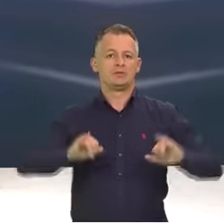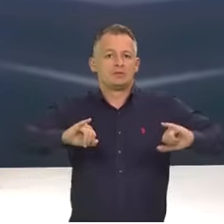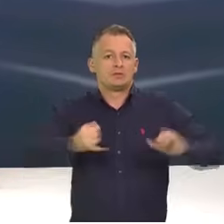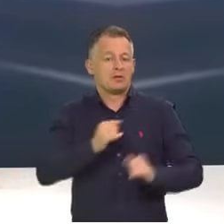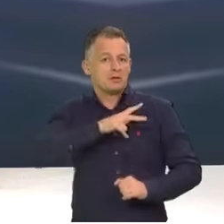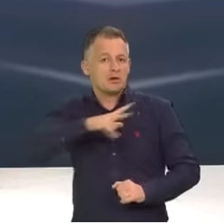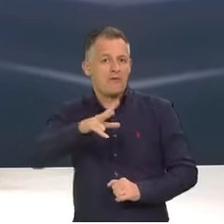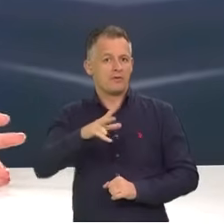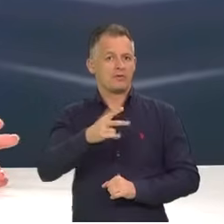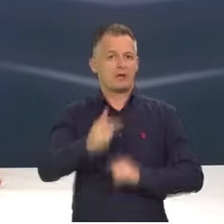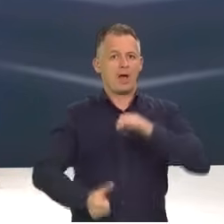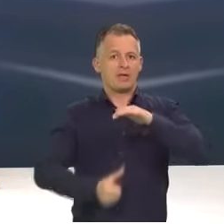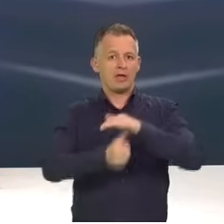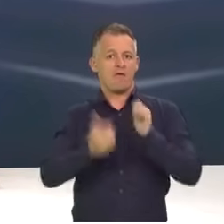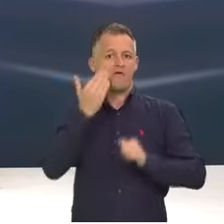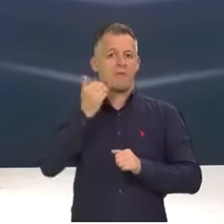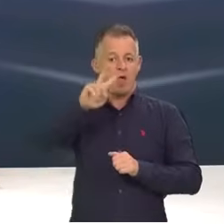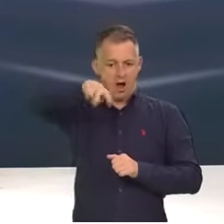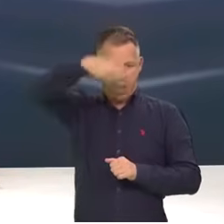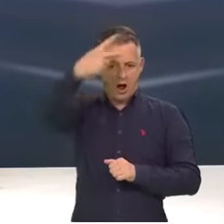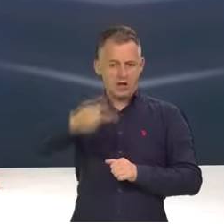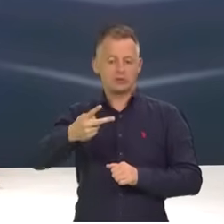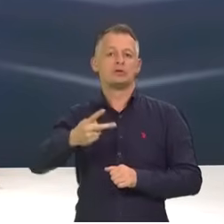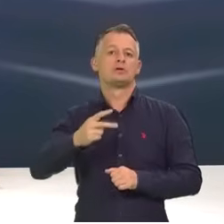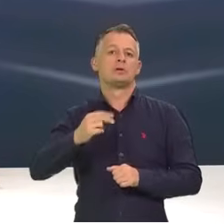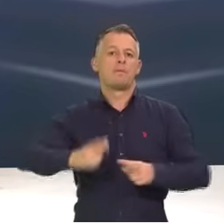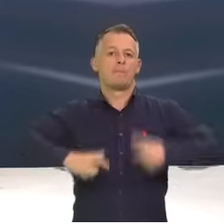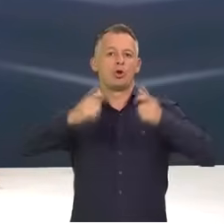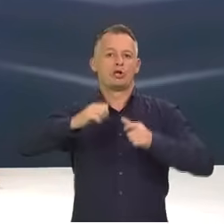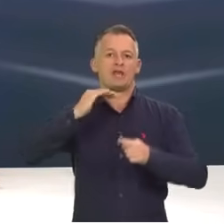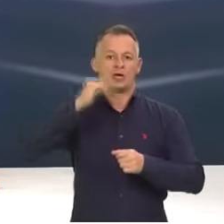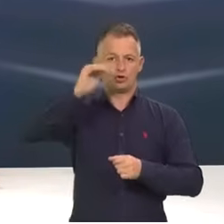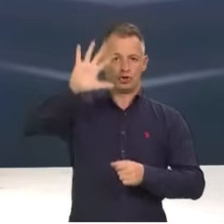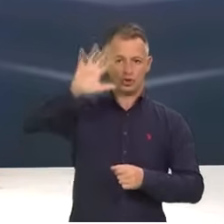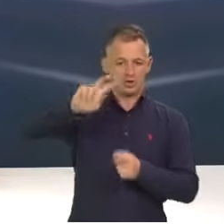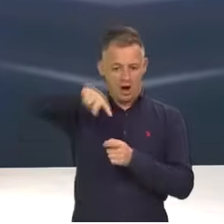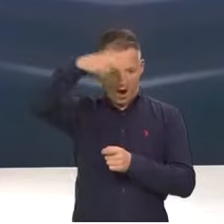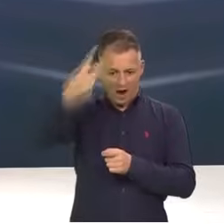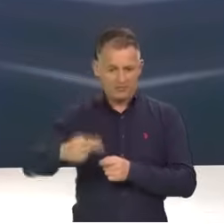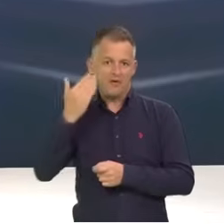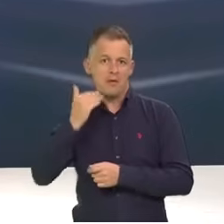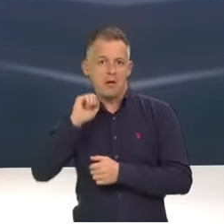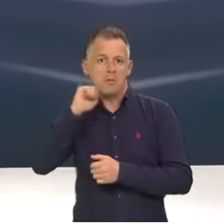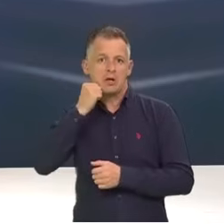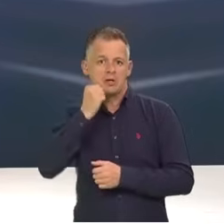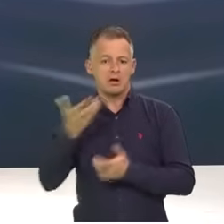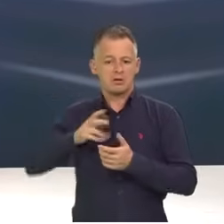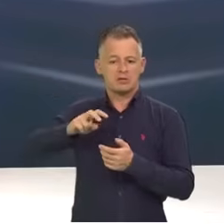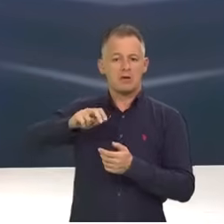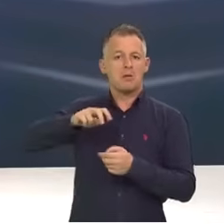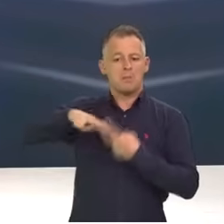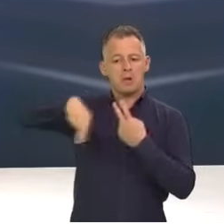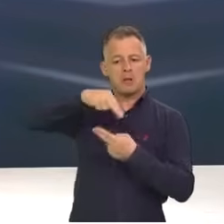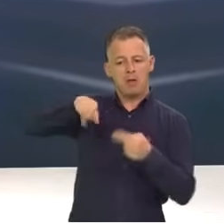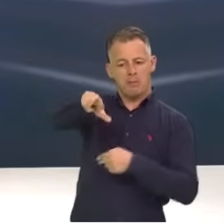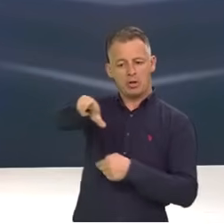Incident tragic în capitală, o femeie a căzut de la etajul 5 al unui bloc din centrul orașului și s-a prăbușit peste o bătrână care se plimba pe trotuar.